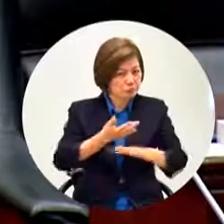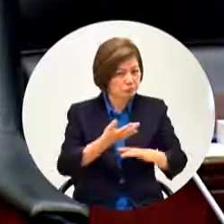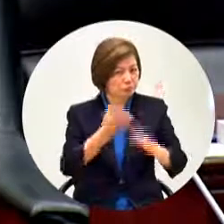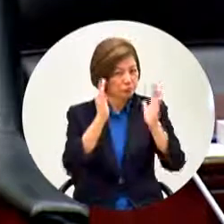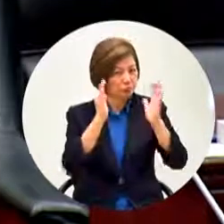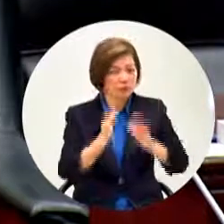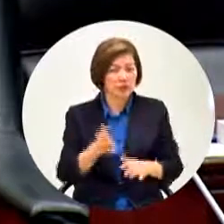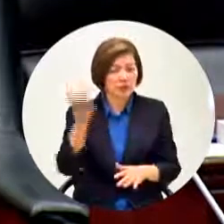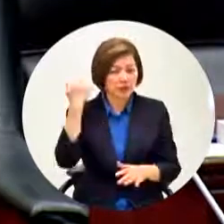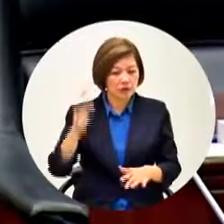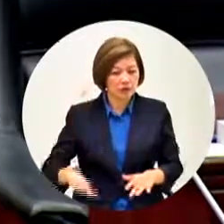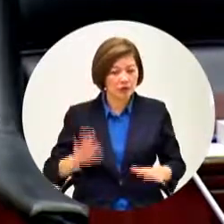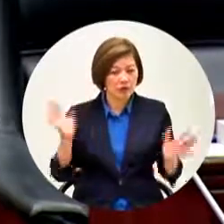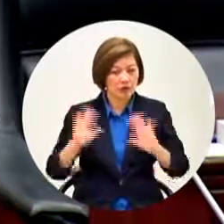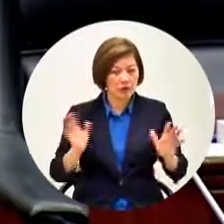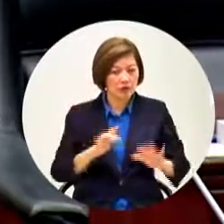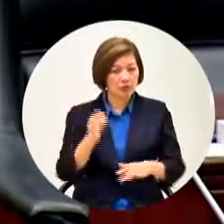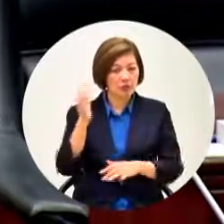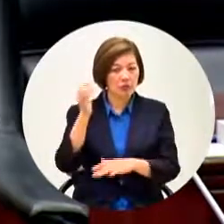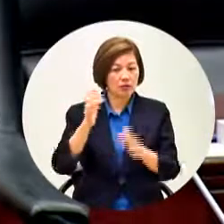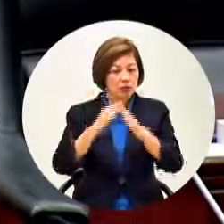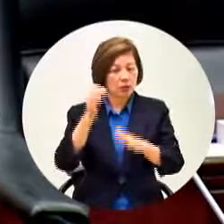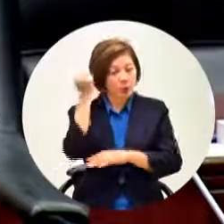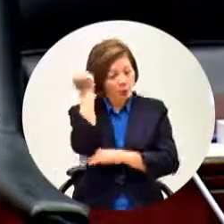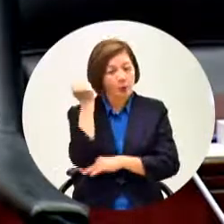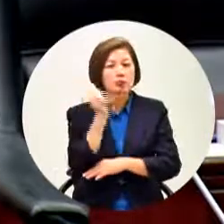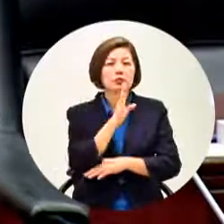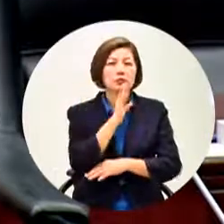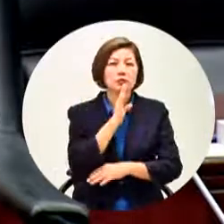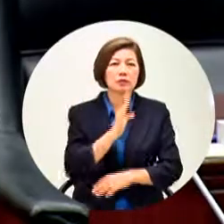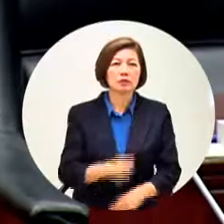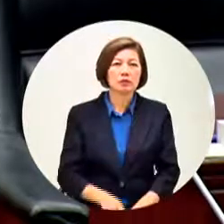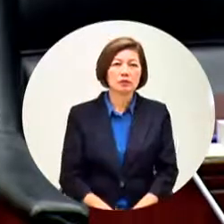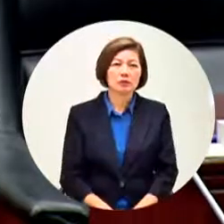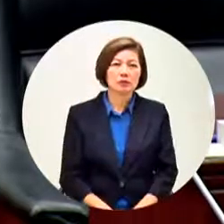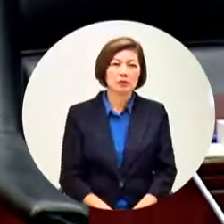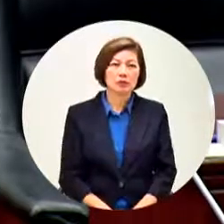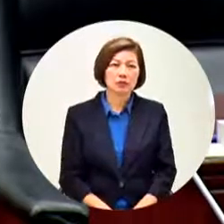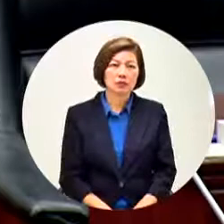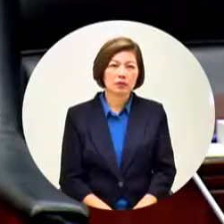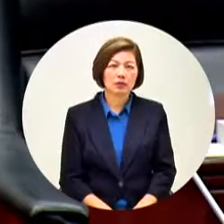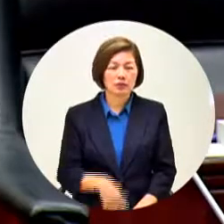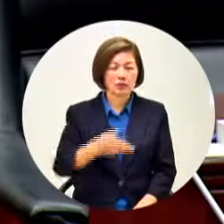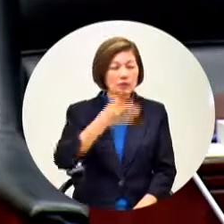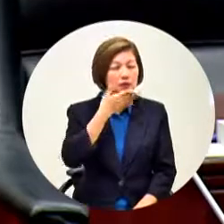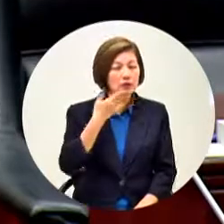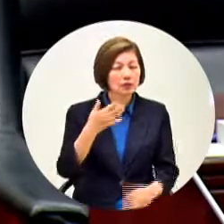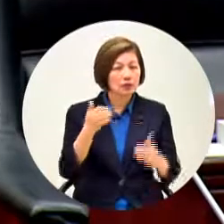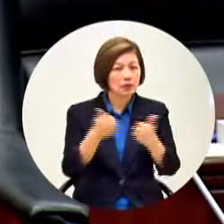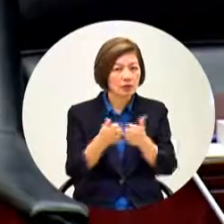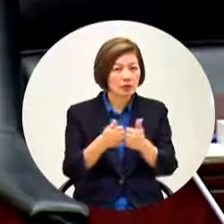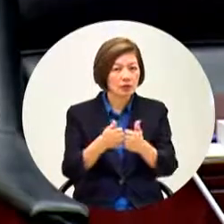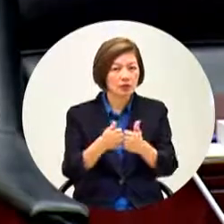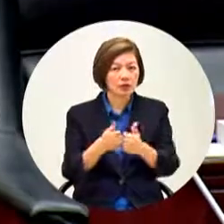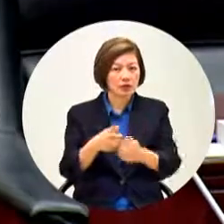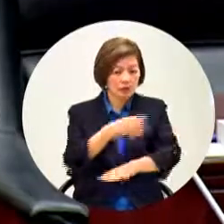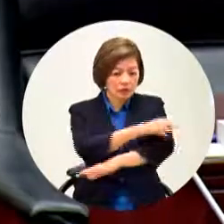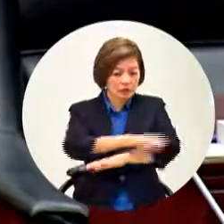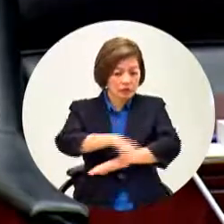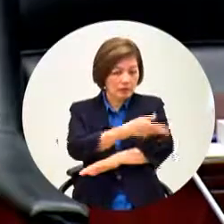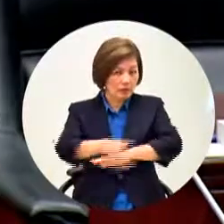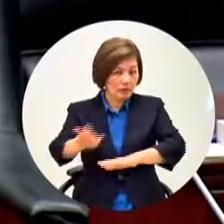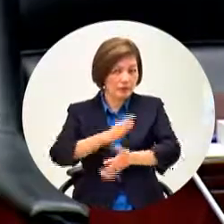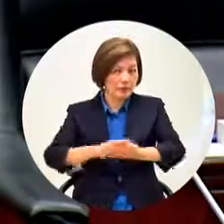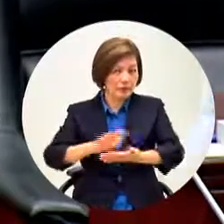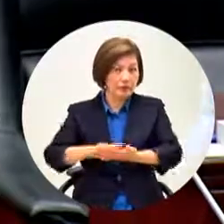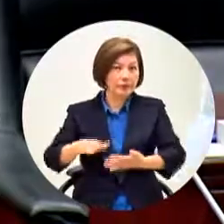囡仔，伊就在地，伊这个所有多后安尼水利会的排水沟，因美山路